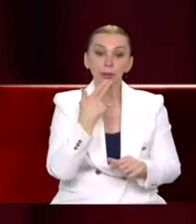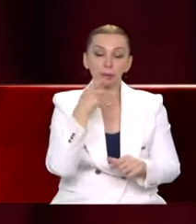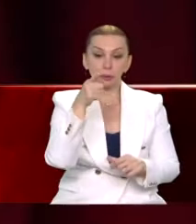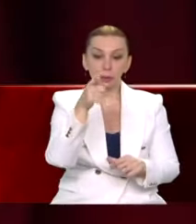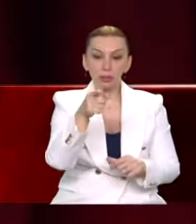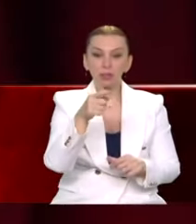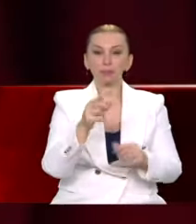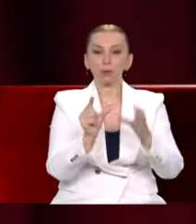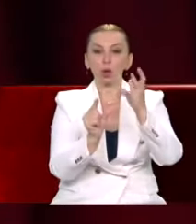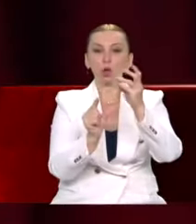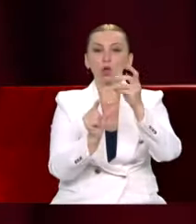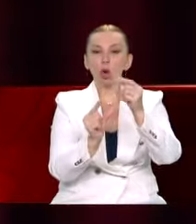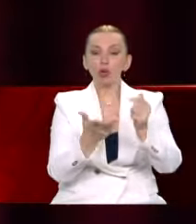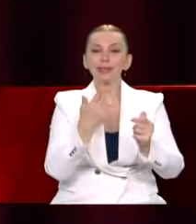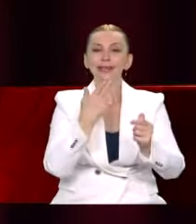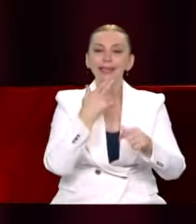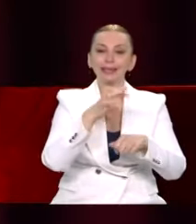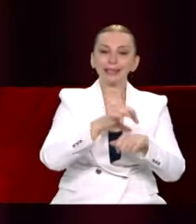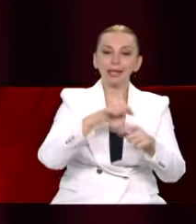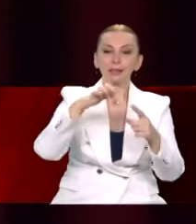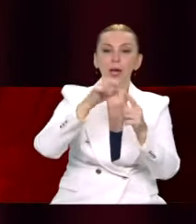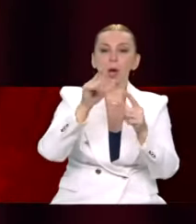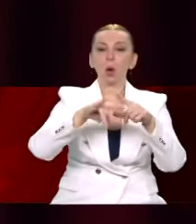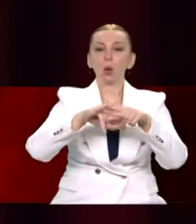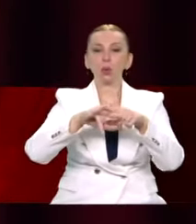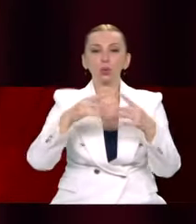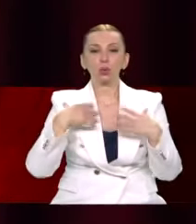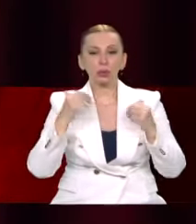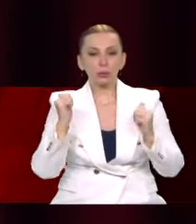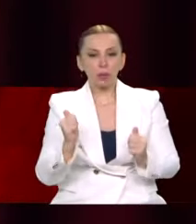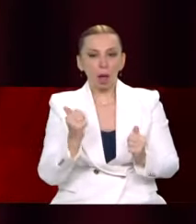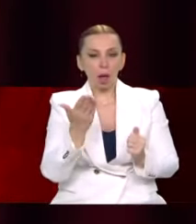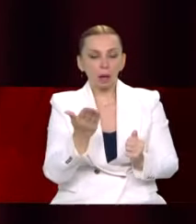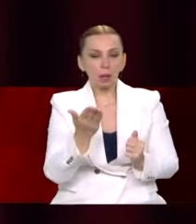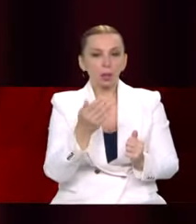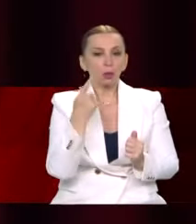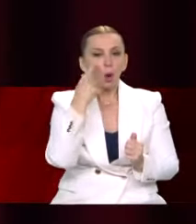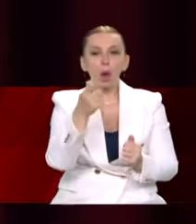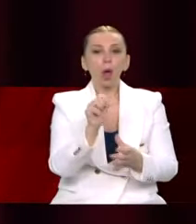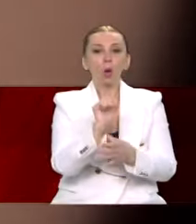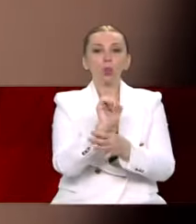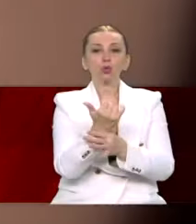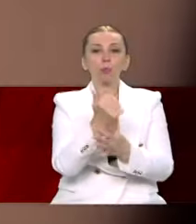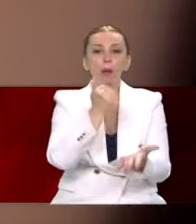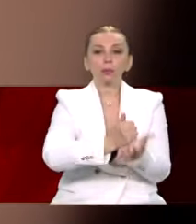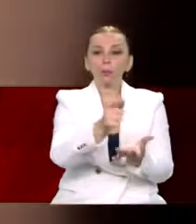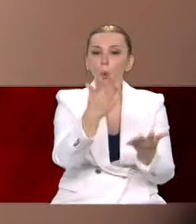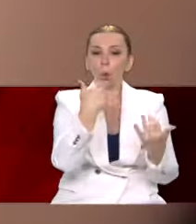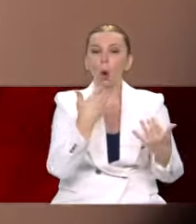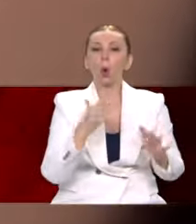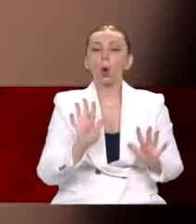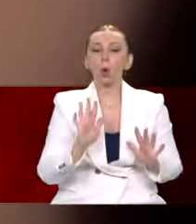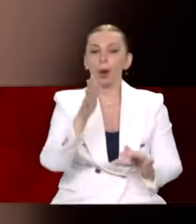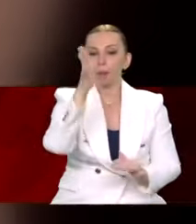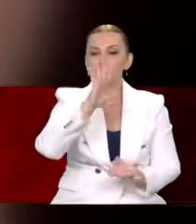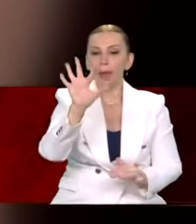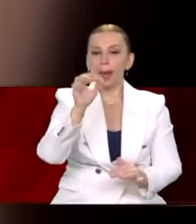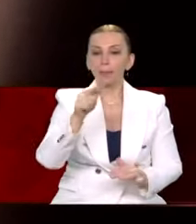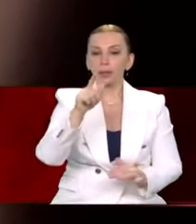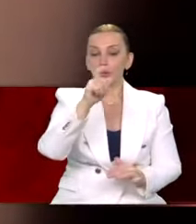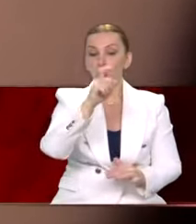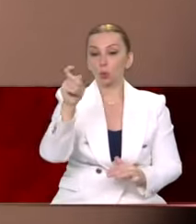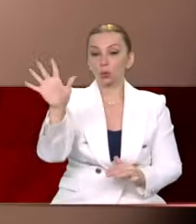Aydın'ın ürolojik, kadın hastalıkları ve ruh sağlığı gibi kritik alanlarda uzmanlığının bulunmadığını tespit etti. Aydın'a 550 bin